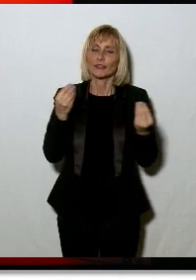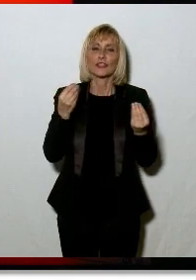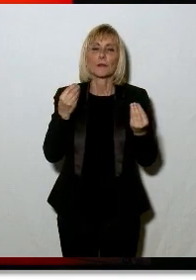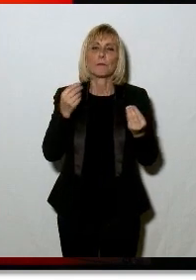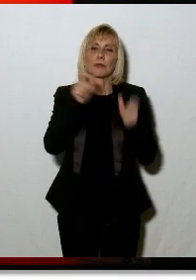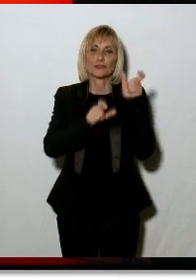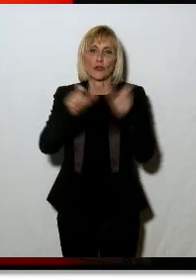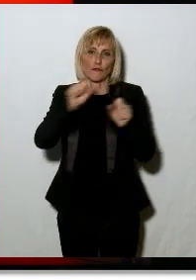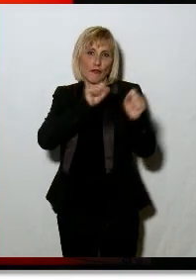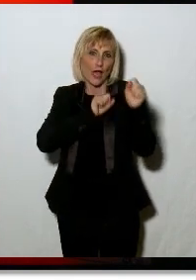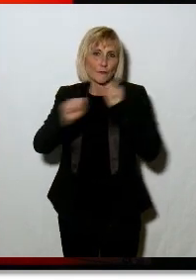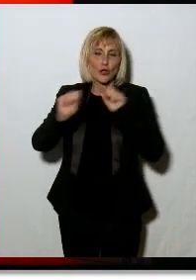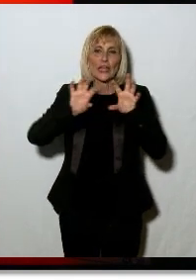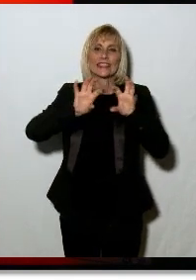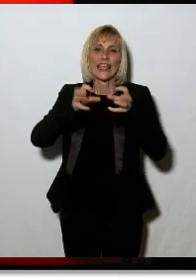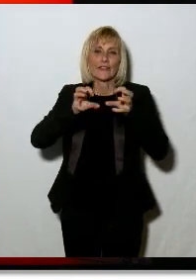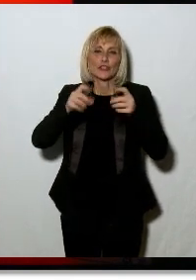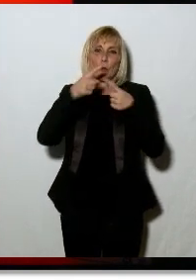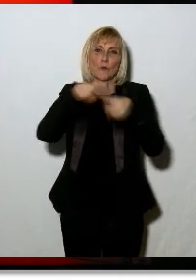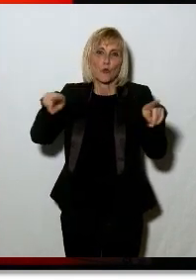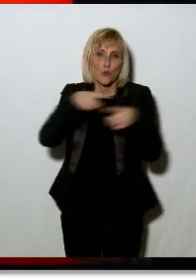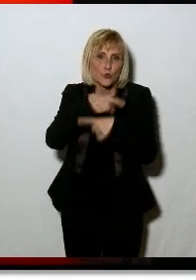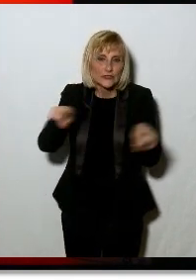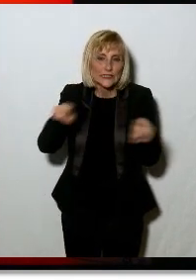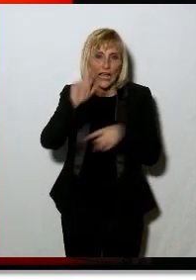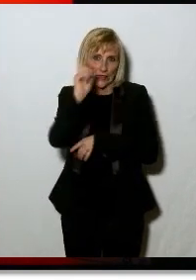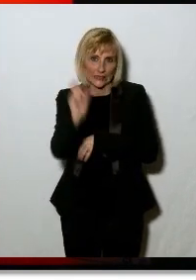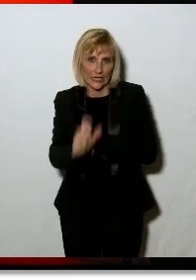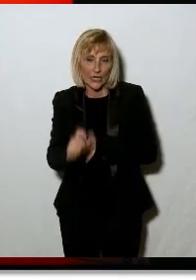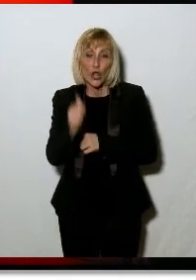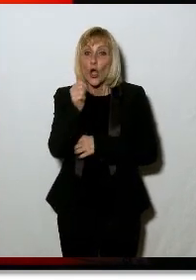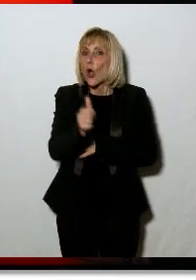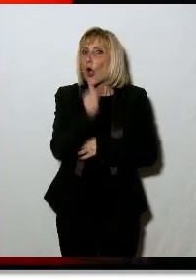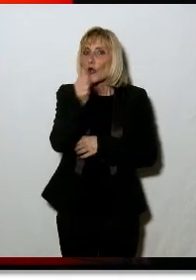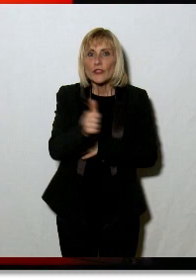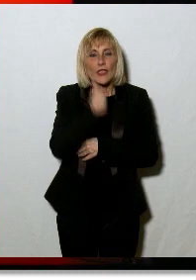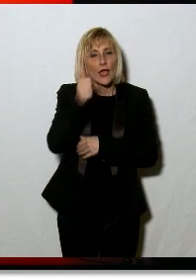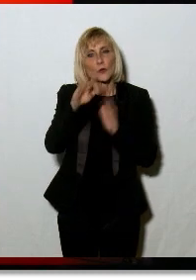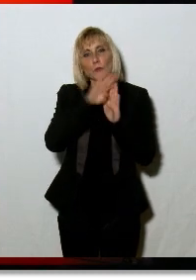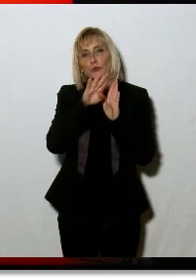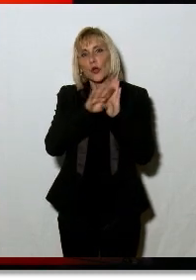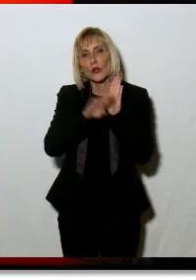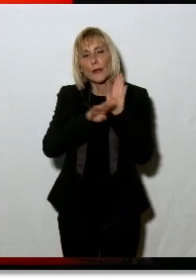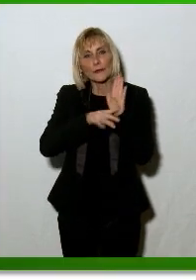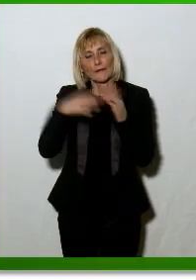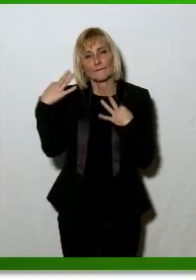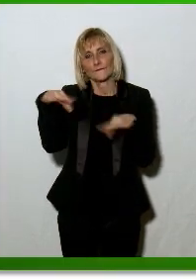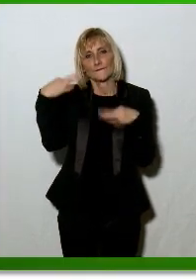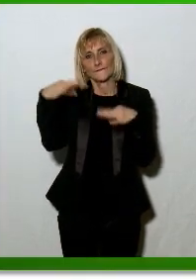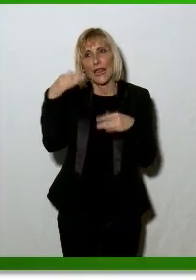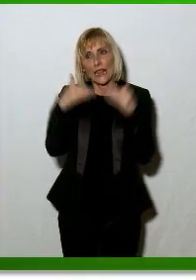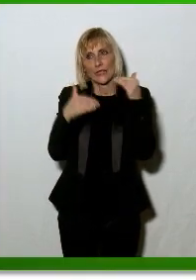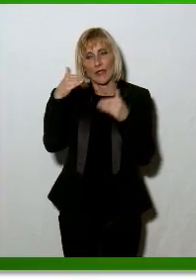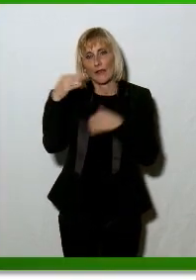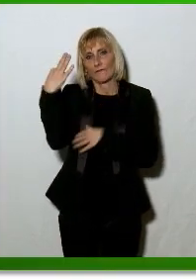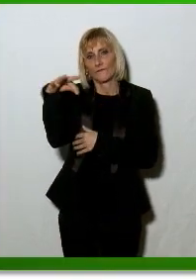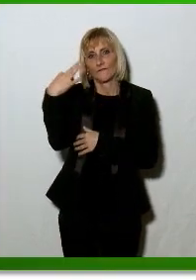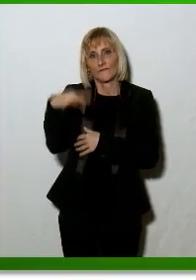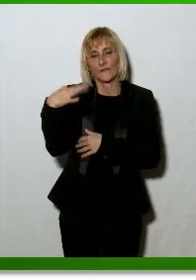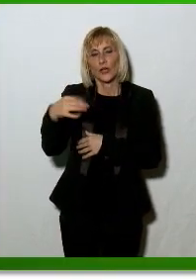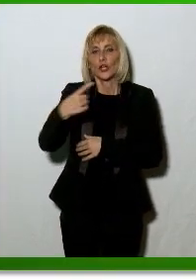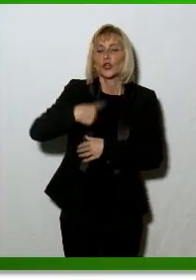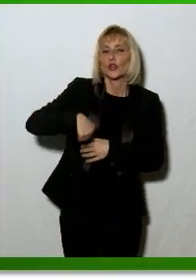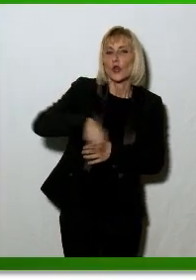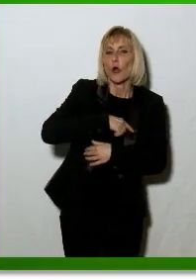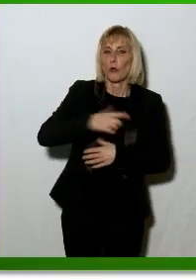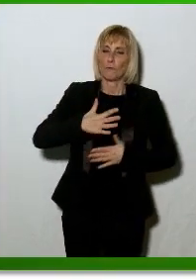TV e della musica italiana offre Ogni anno una programmazione di altissimo livello di cui sono e siamo